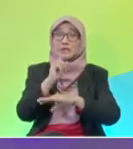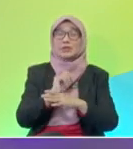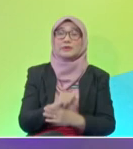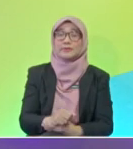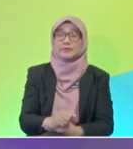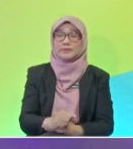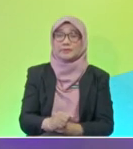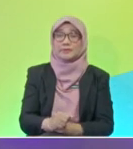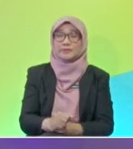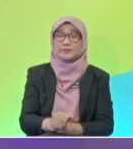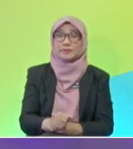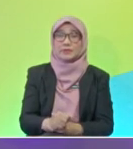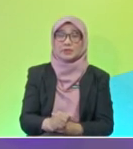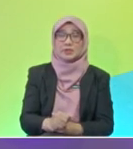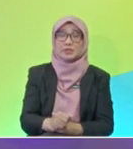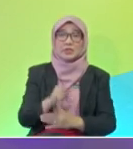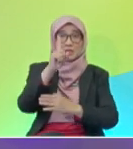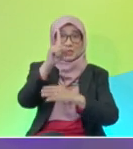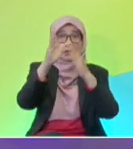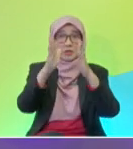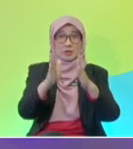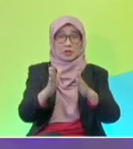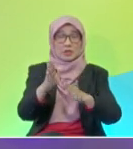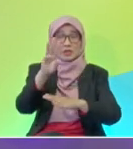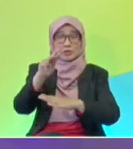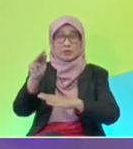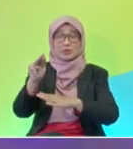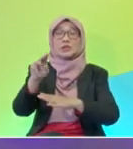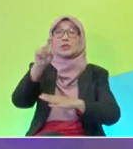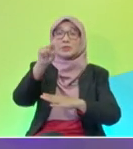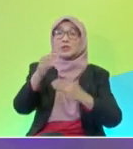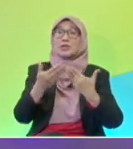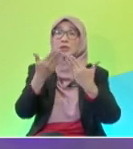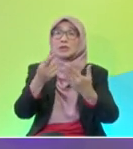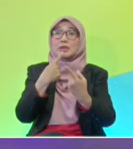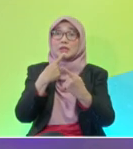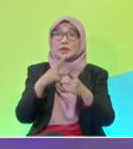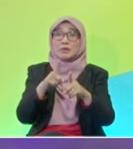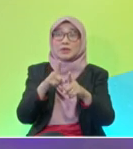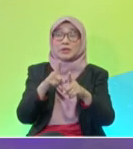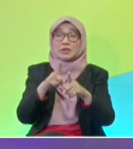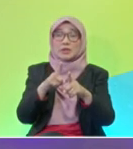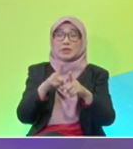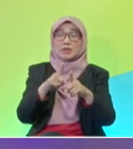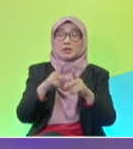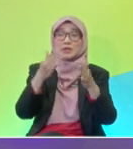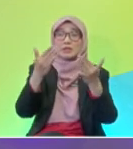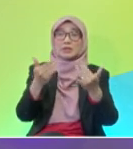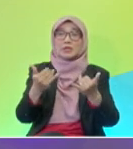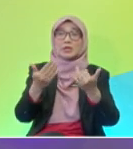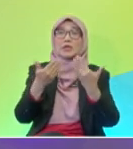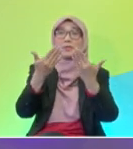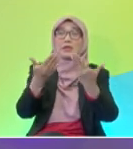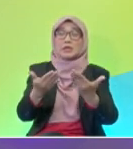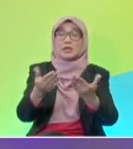Cuba memberikan ayat respons yang sesuai terhadap suruhan tadi mesti boleh ni jadi Cikgu beri masa